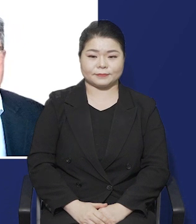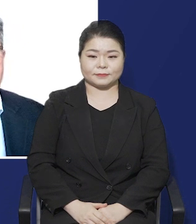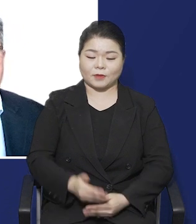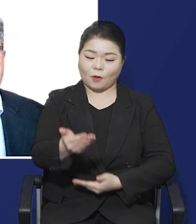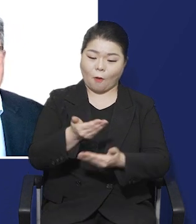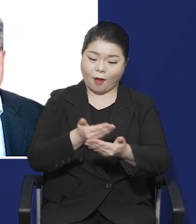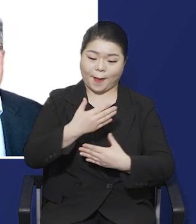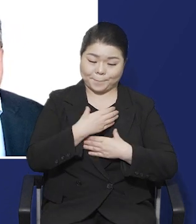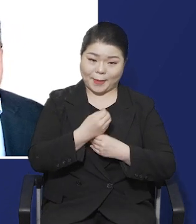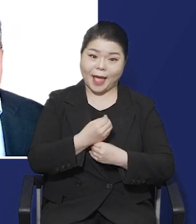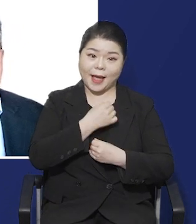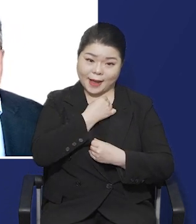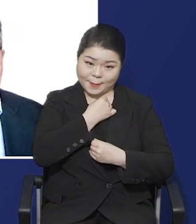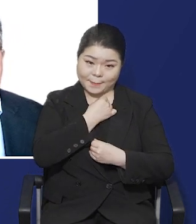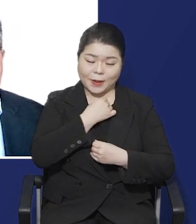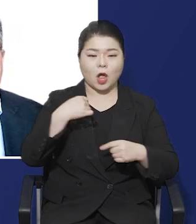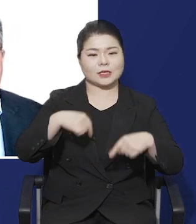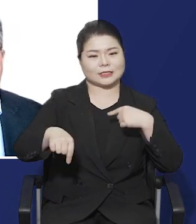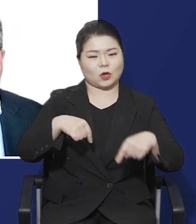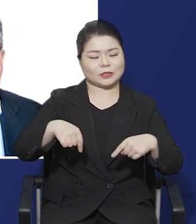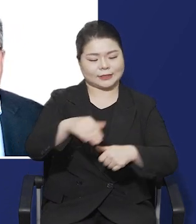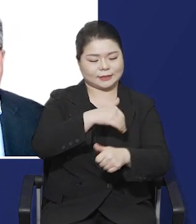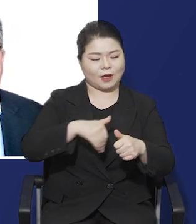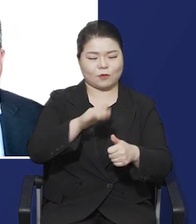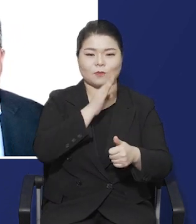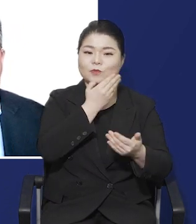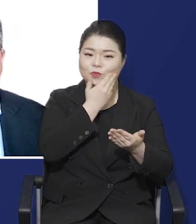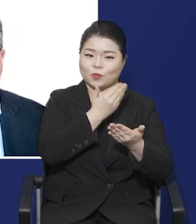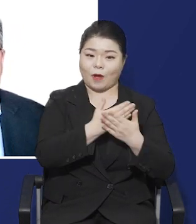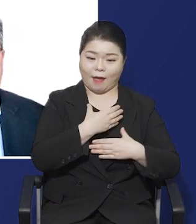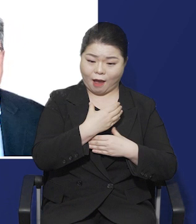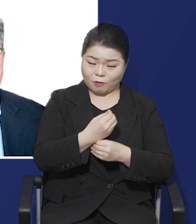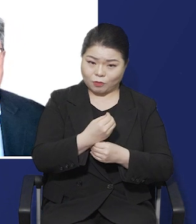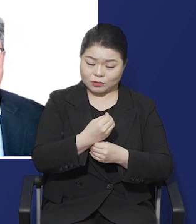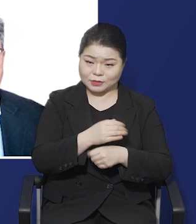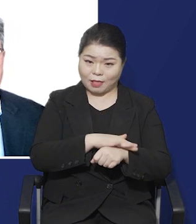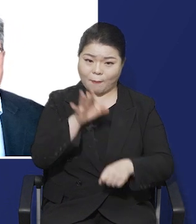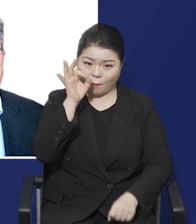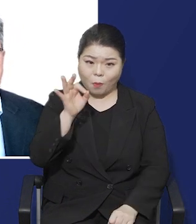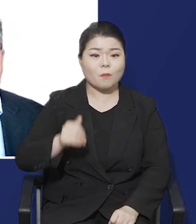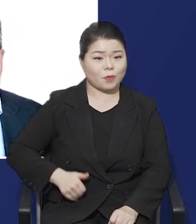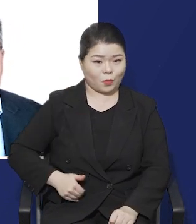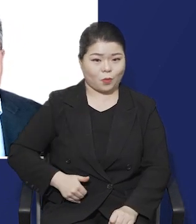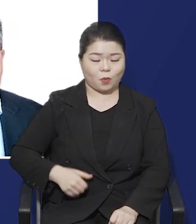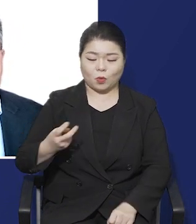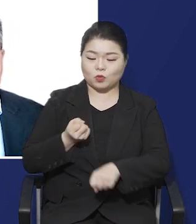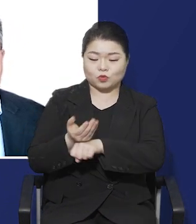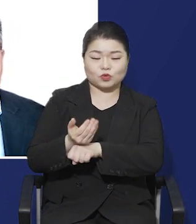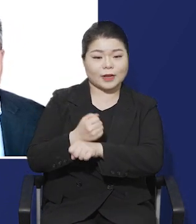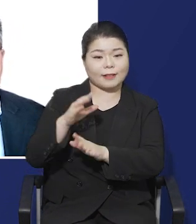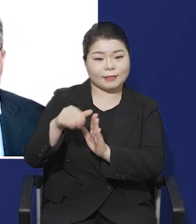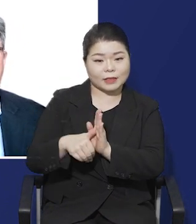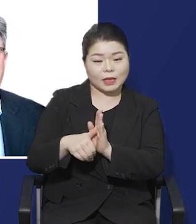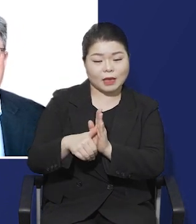거래를 안전하게 하기 위해서는 정치적인 상황이 매우 중요합니다. 안정적인지 살펴봐야 되고 또 수출을 위해서 그